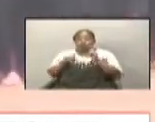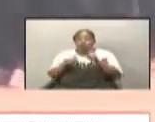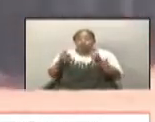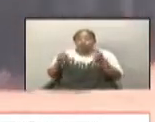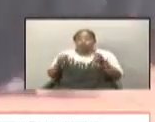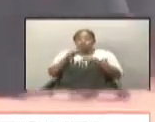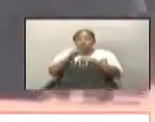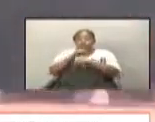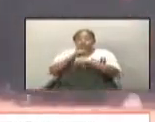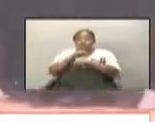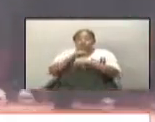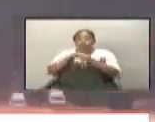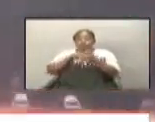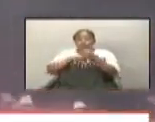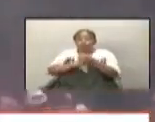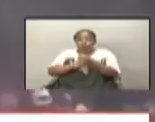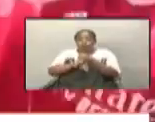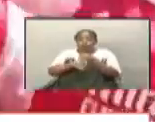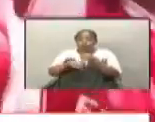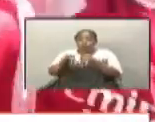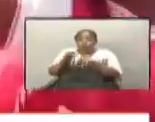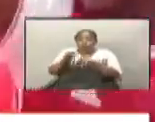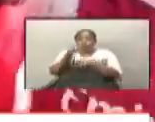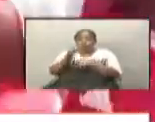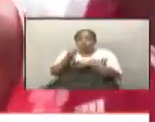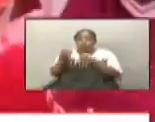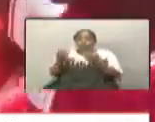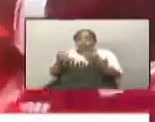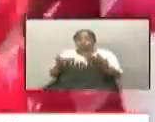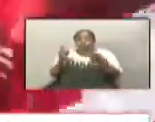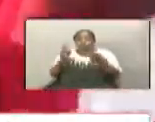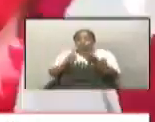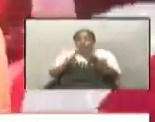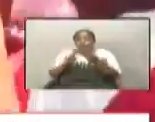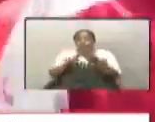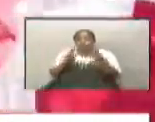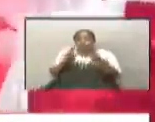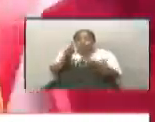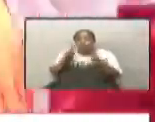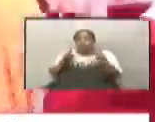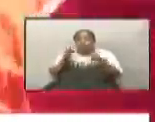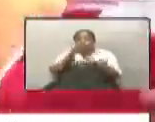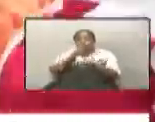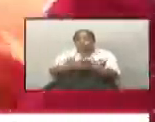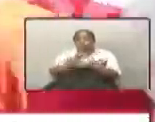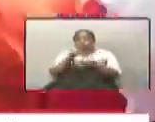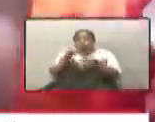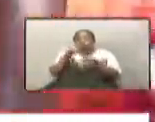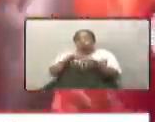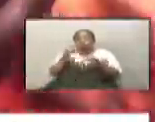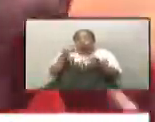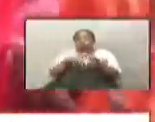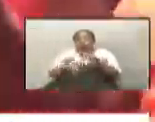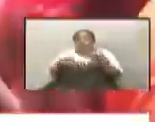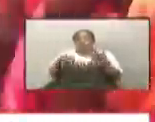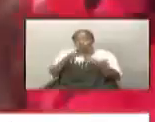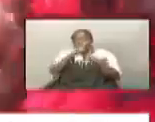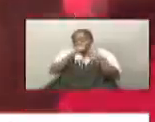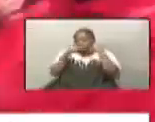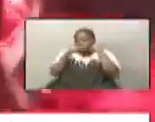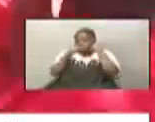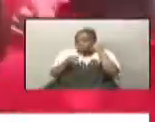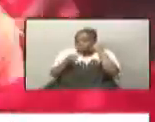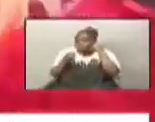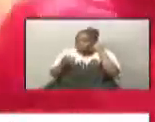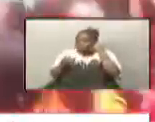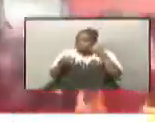omukaaga byafulumye ku lwokutaano. Directa w'essomero lino Robert Kasasa mu ssanyu ery'ekitala bayiye mu misitu gy'ennyama gye bookeza